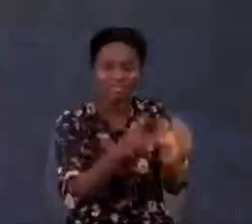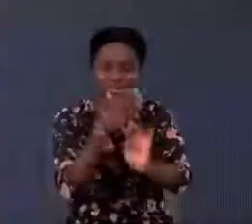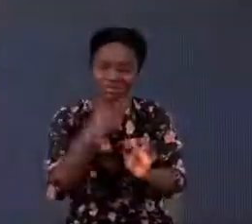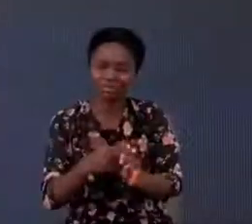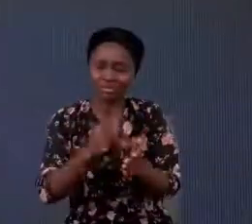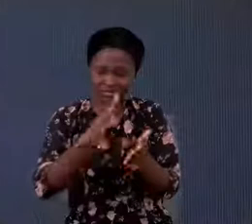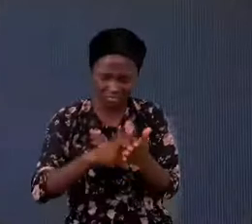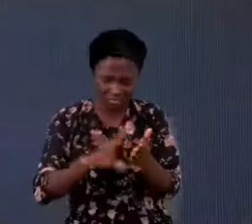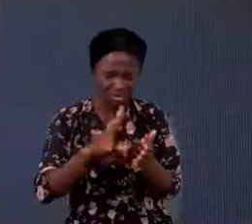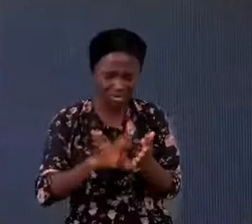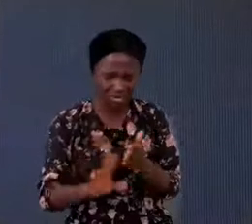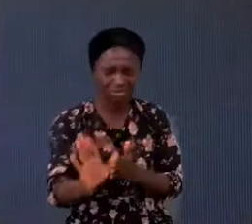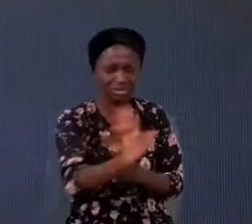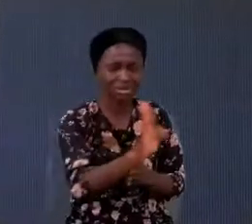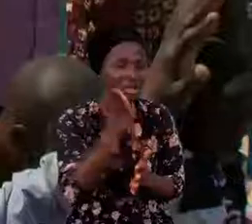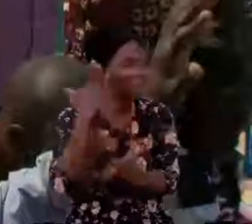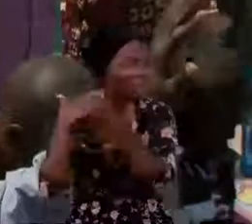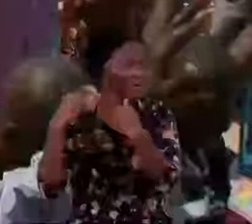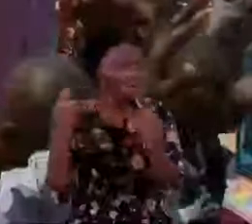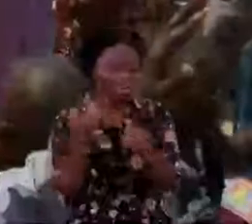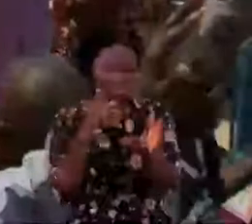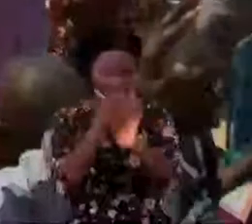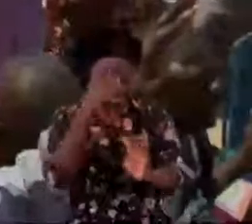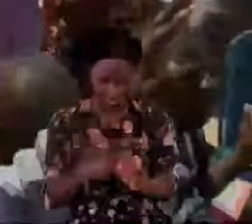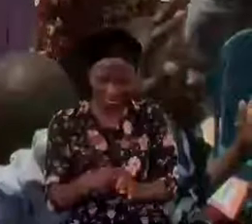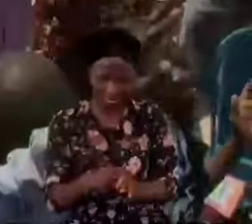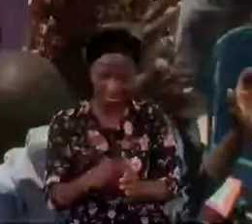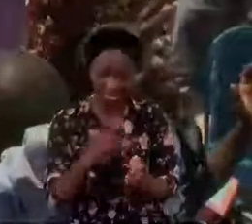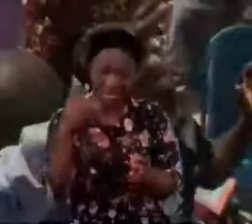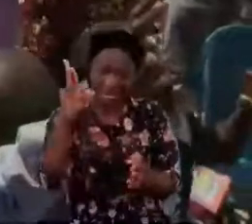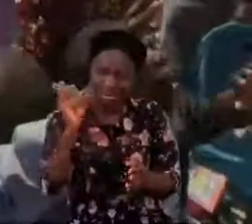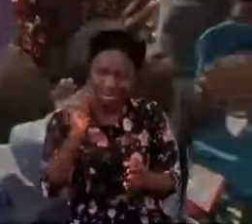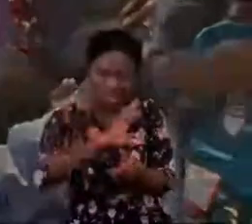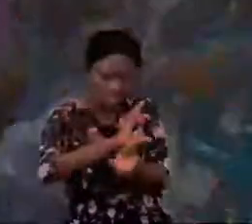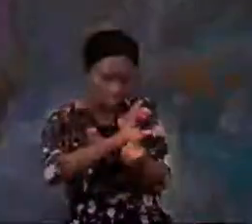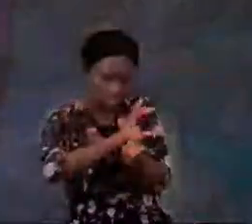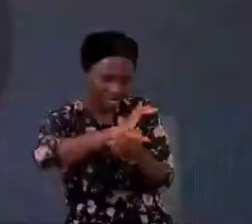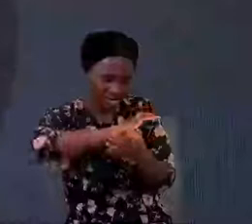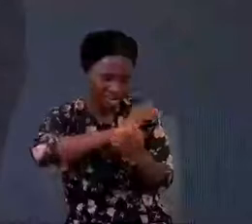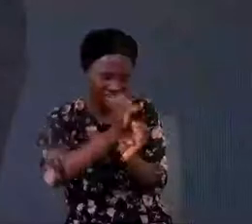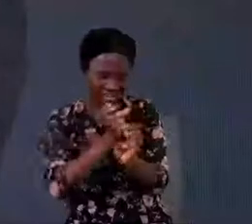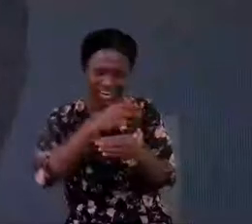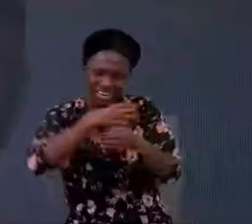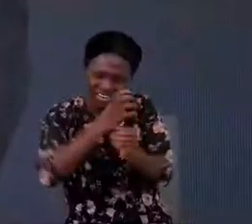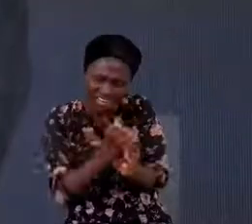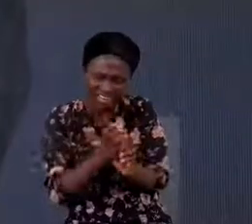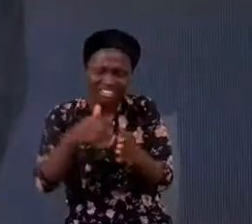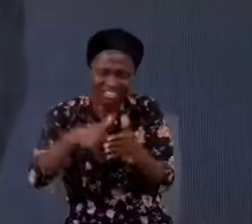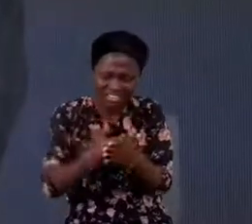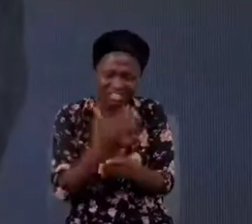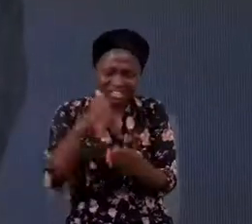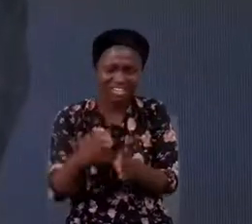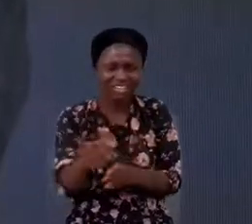recrée en eux une nouvelle vie, un nouveau commencement. Seigneur, accorde-le la